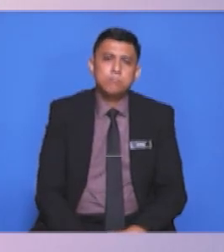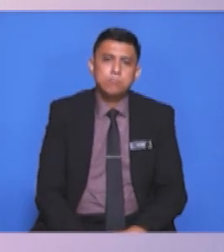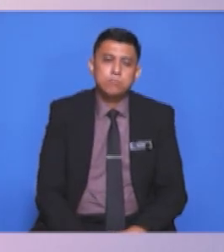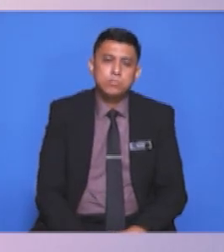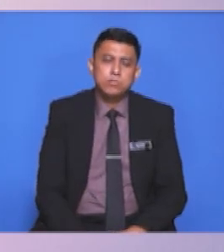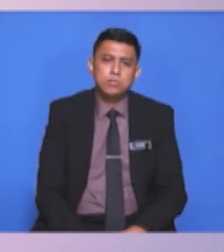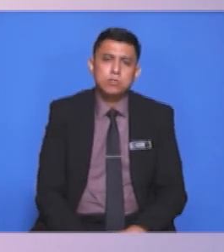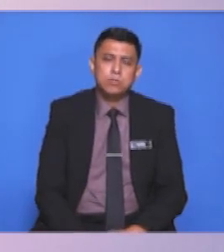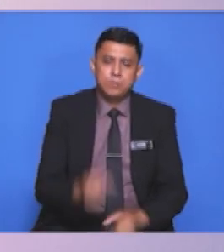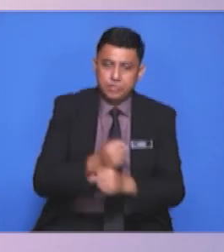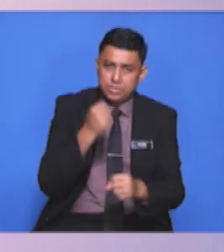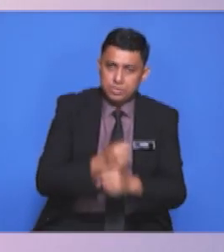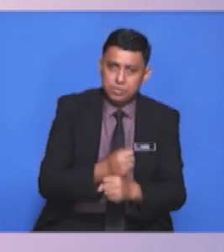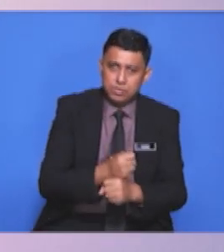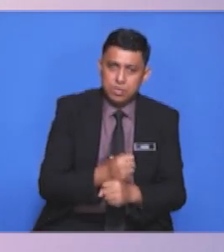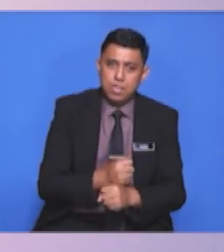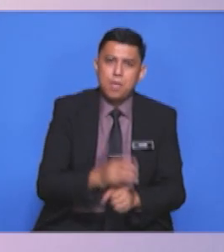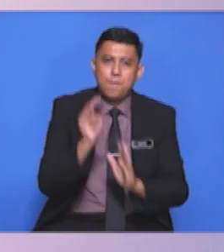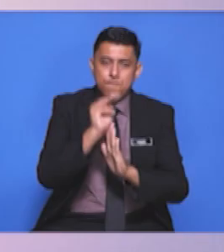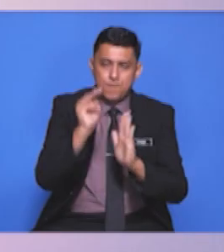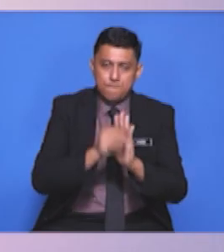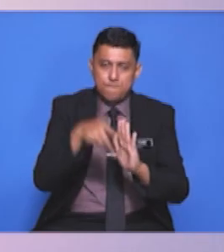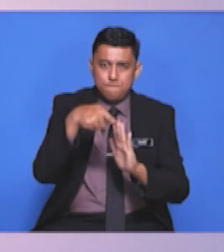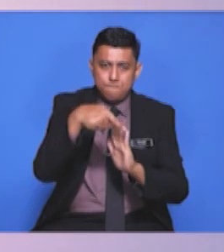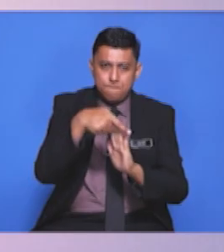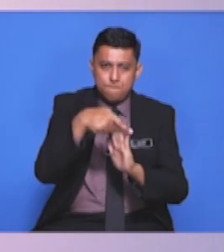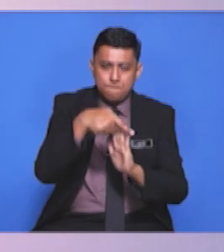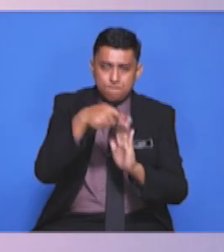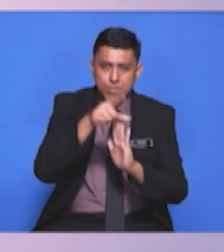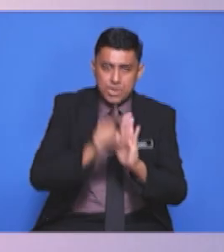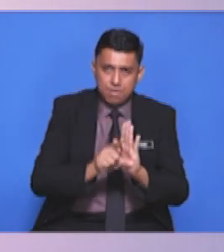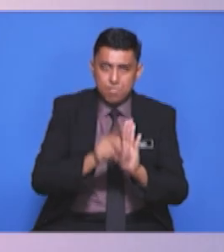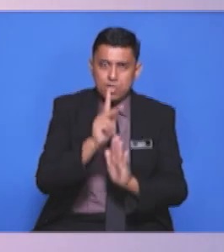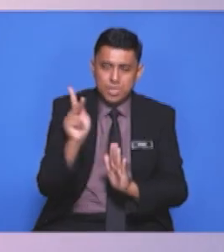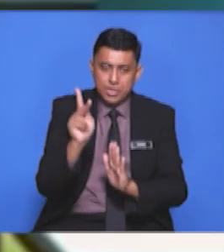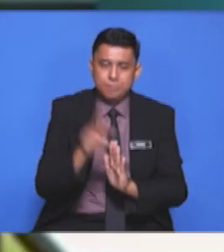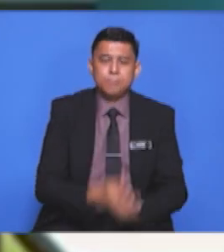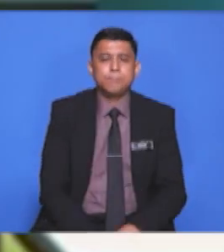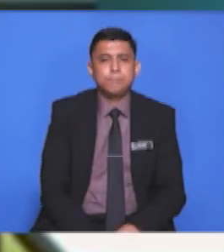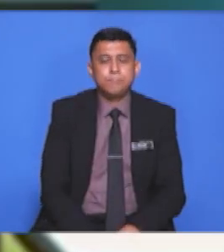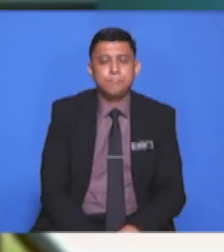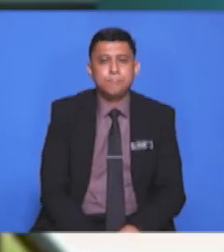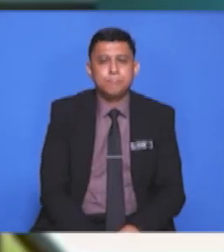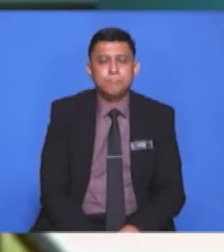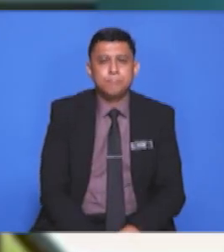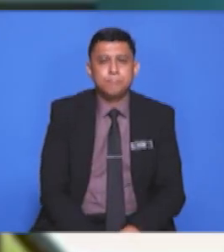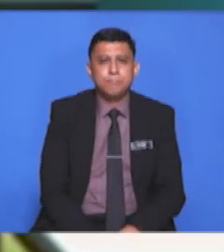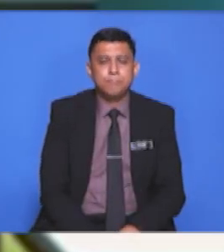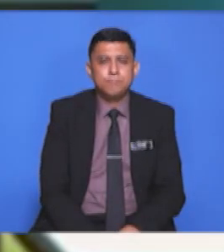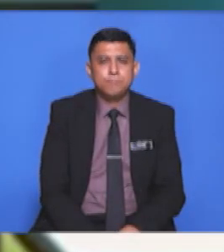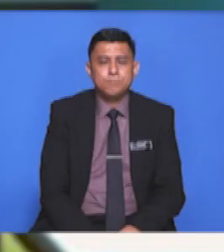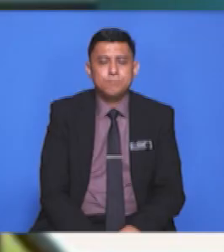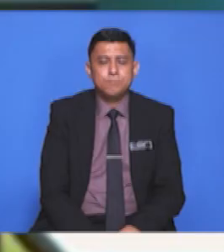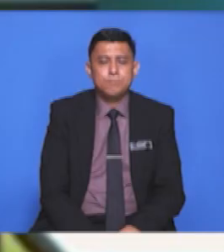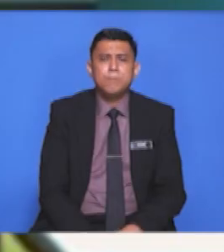memperlebar jalan di kampung saya sedang giat dijalankan file ambek murid bagi